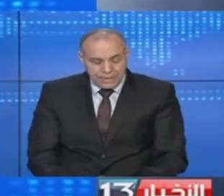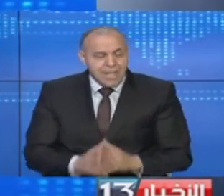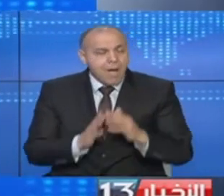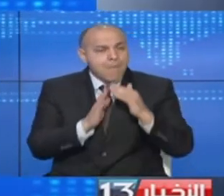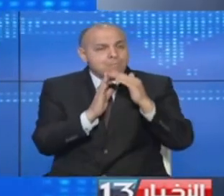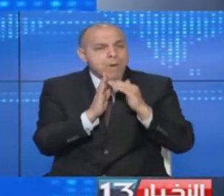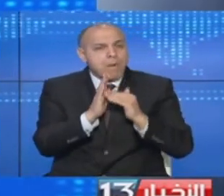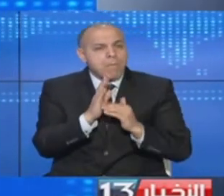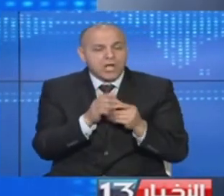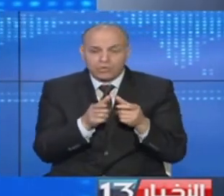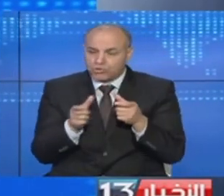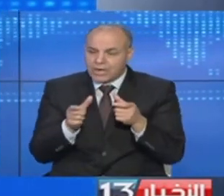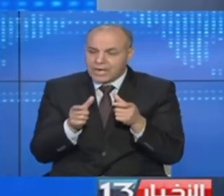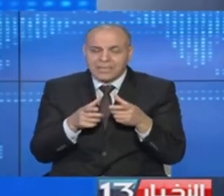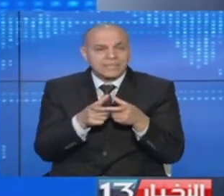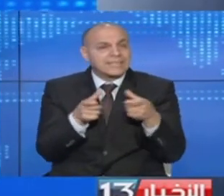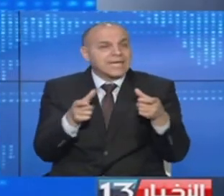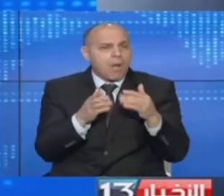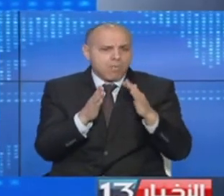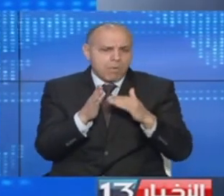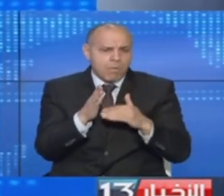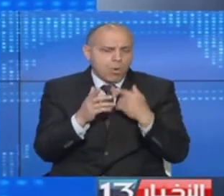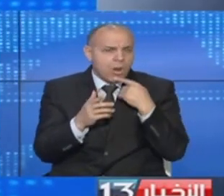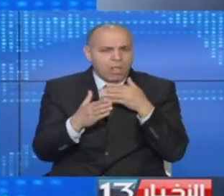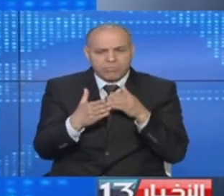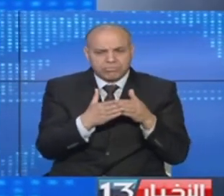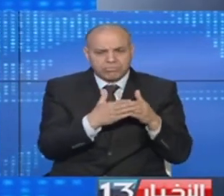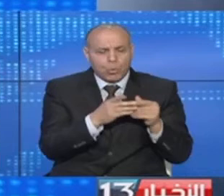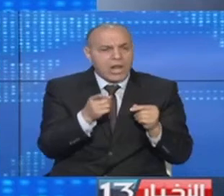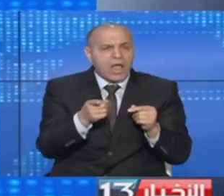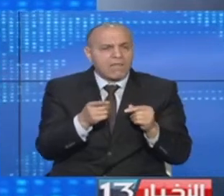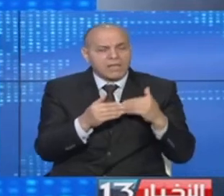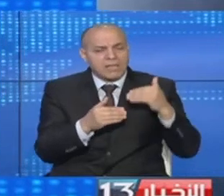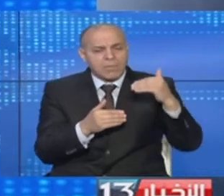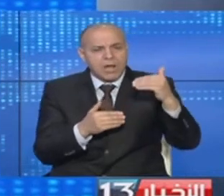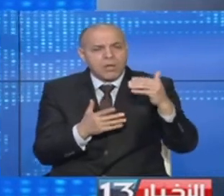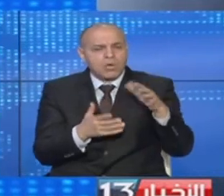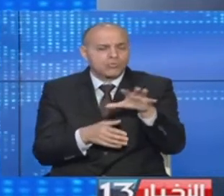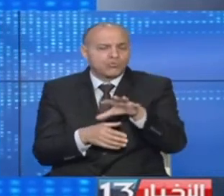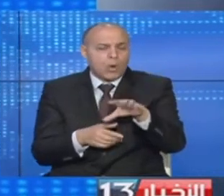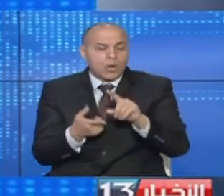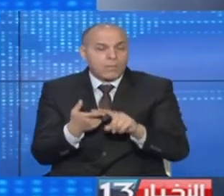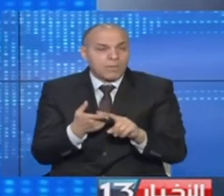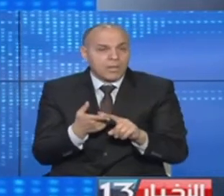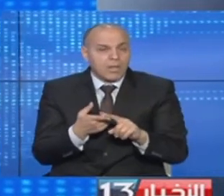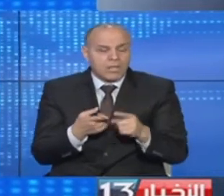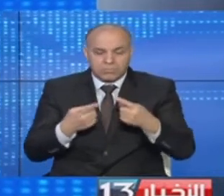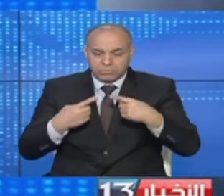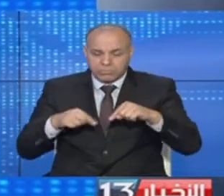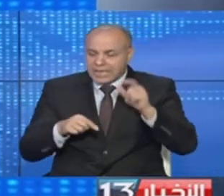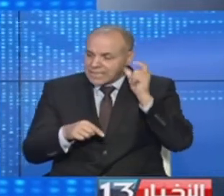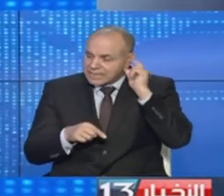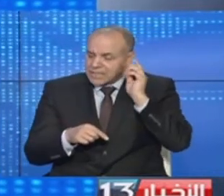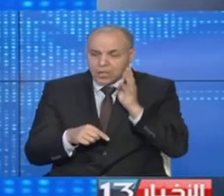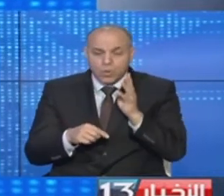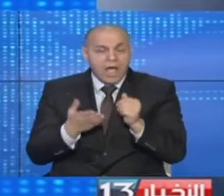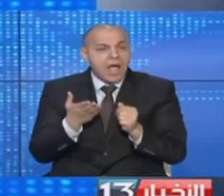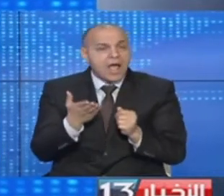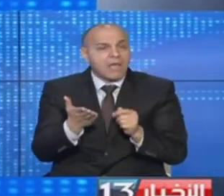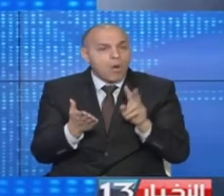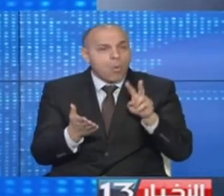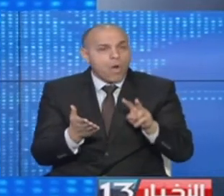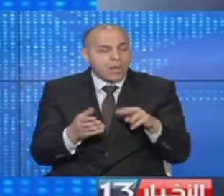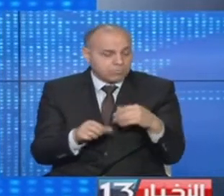تقلص عدد المؤسسات الصناعية وأمام تعثر النسق التنموي بالجهة، عقدت بالقصرين ندوة حول